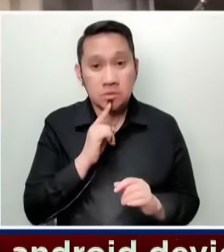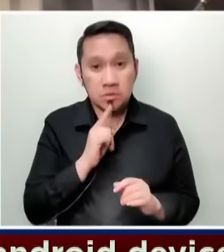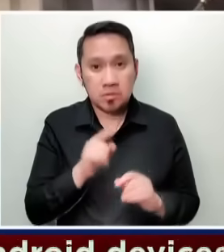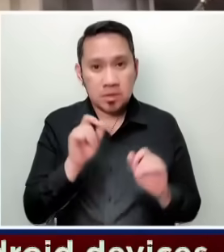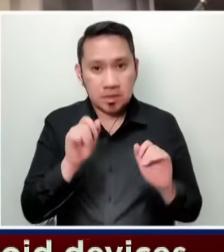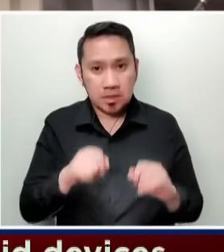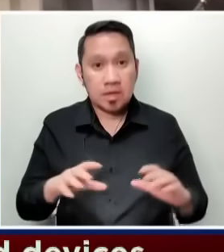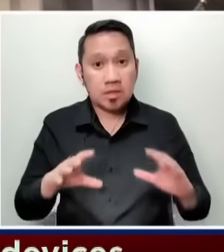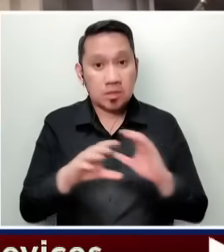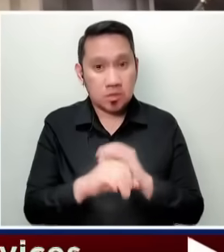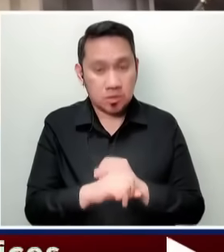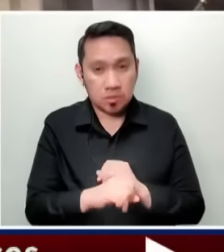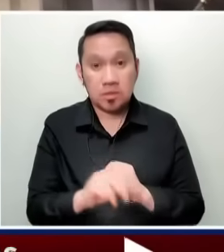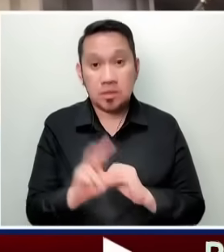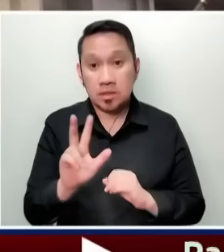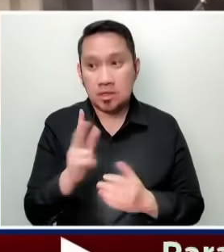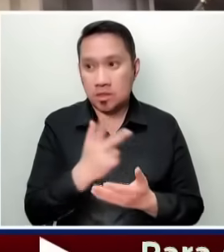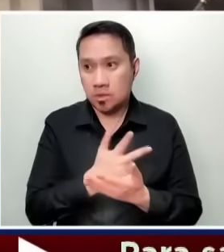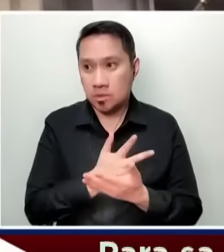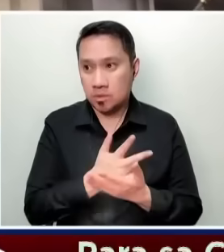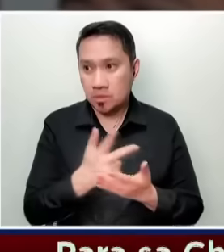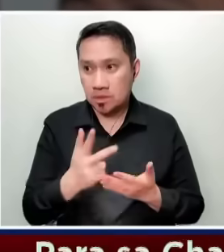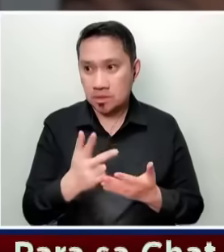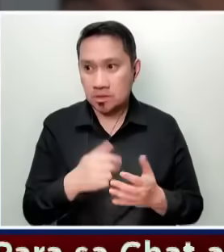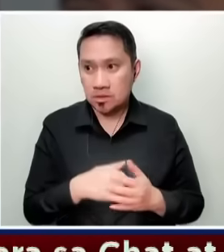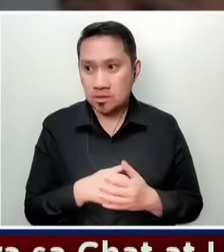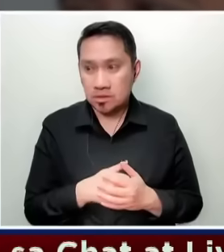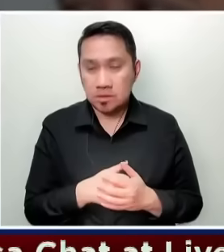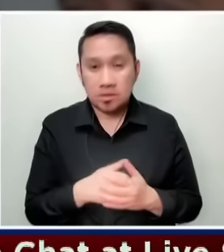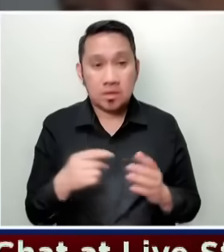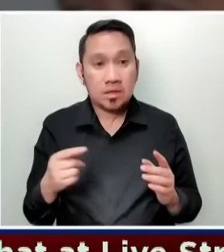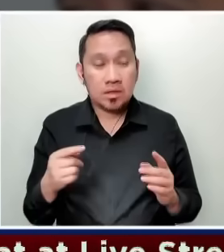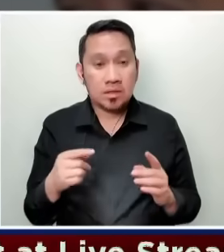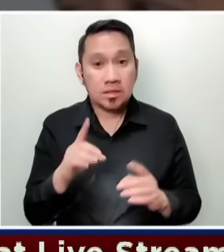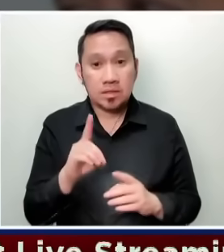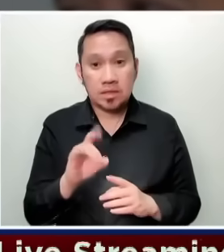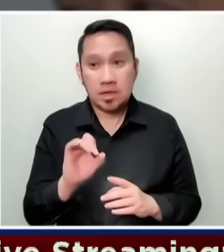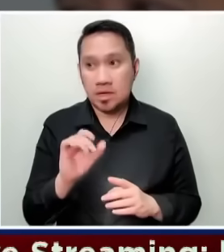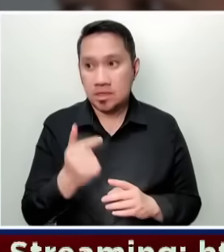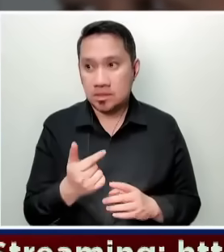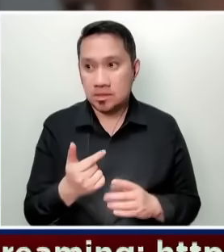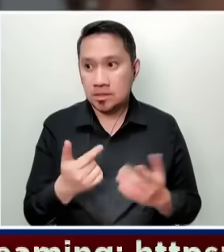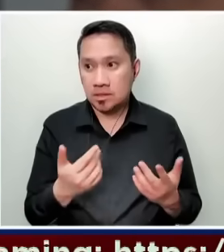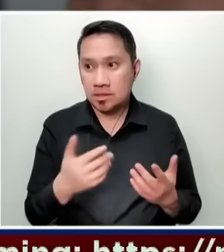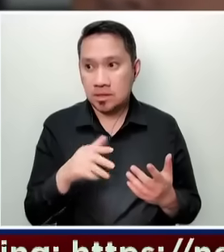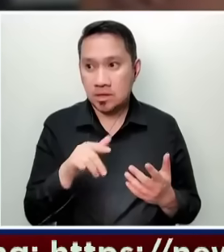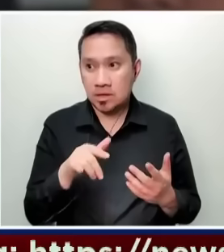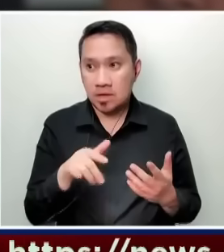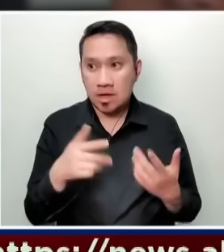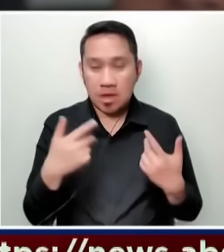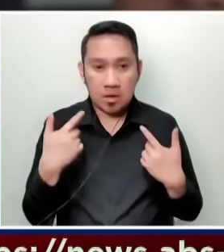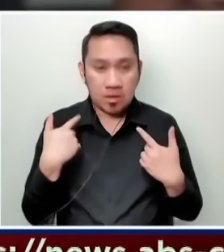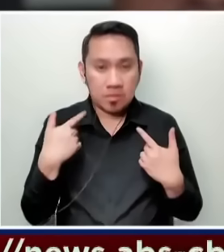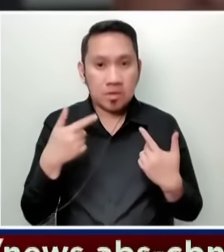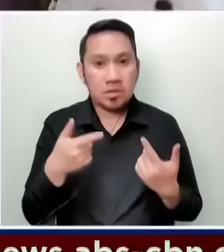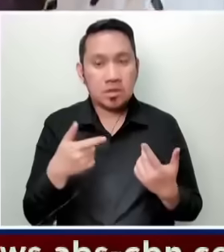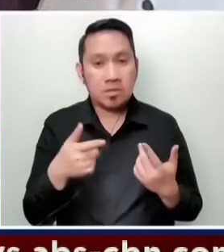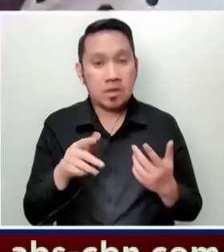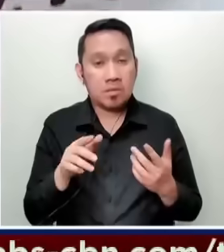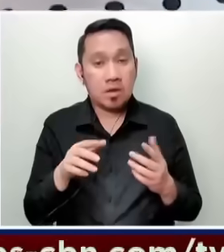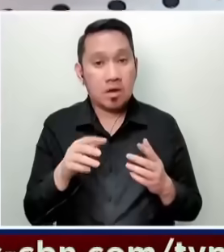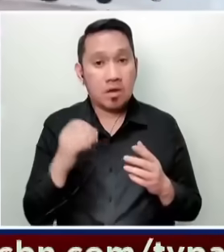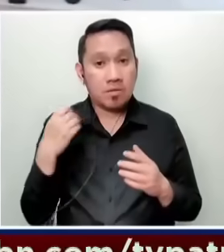sa loob ng 3 linggong transition period na itinakda ng DILG sa pagitan ng mga dati at bagong opisyal ng